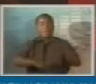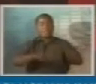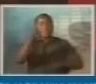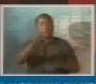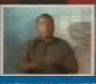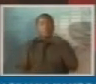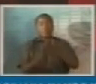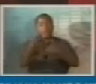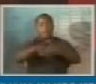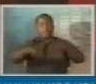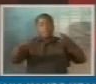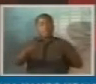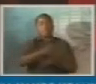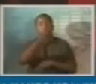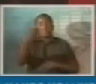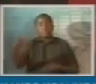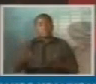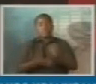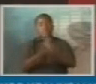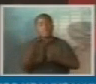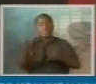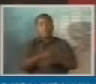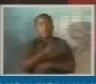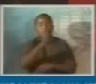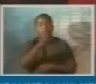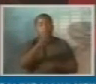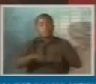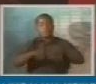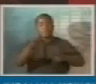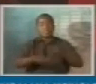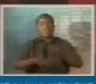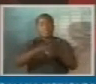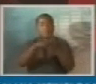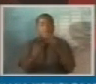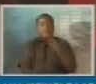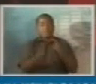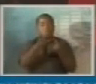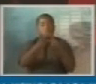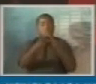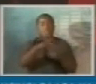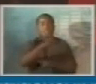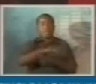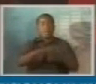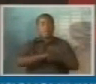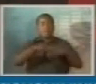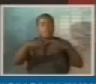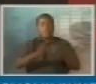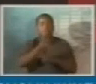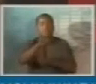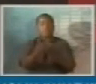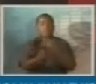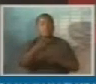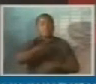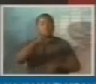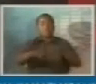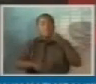watu wametoka kwenye makundi mengine tayari wameshaanza kupata vile virusi vya siasa. Kwa hiyo wanashindwa hata kujadili kama walivyotumwa na makundi yao, kwa sababu sisi